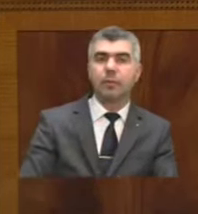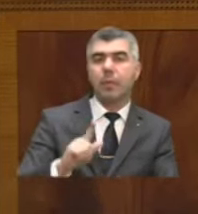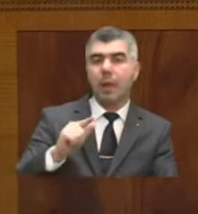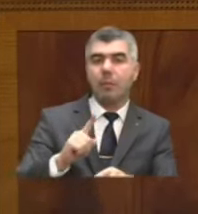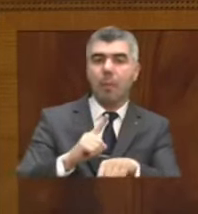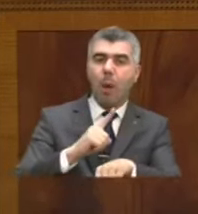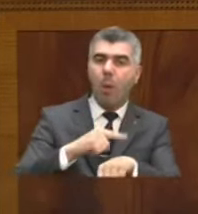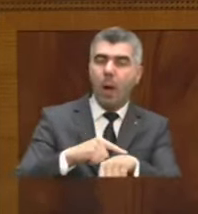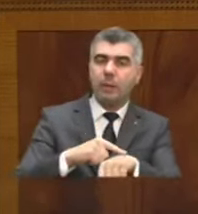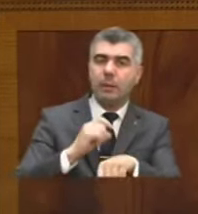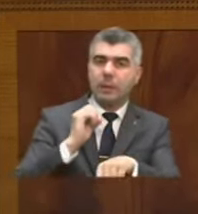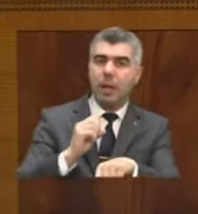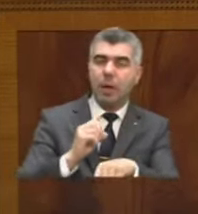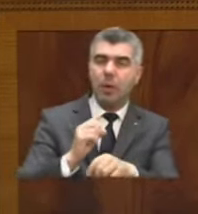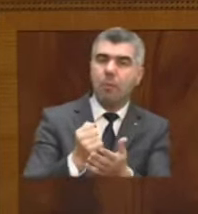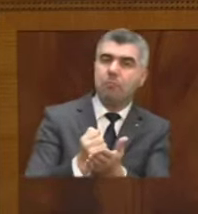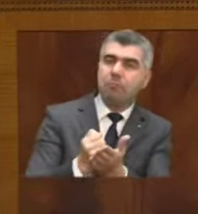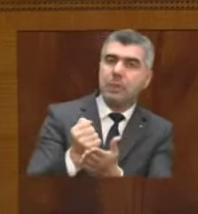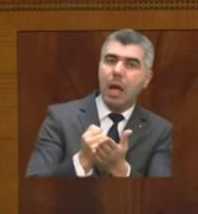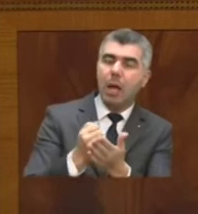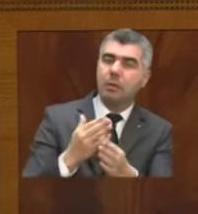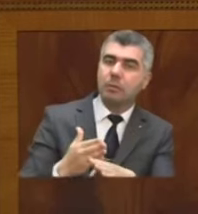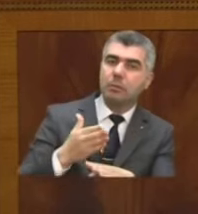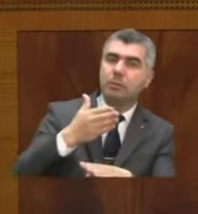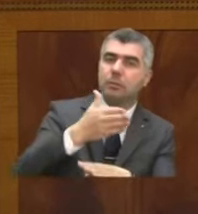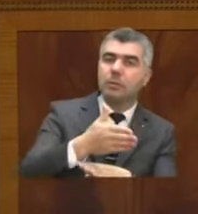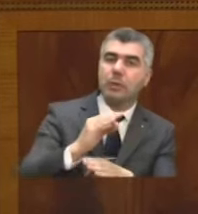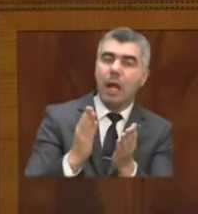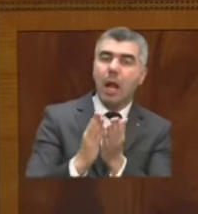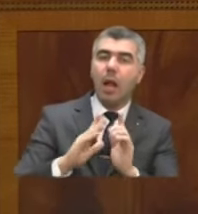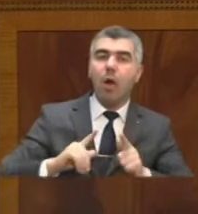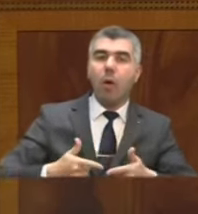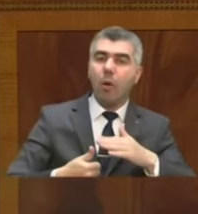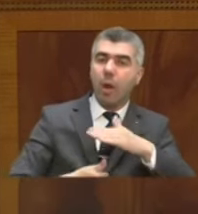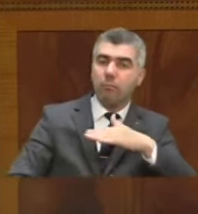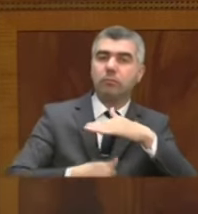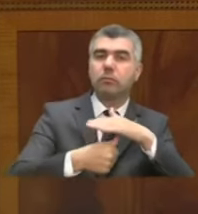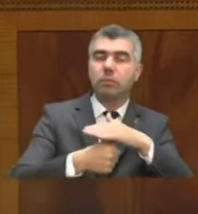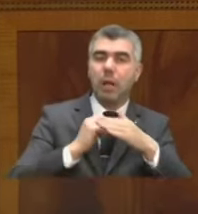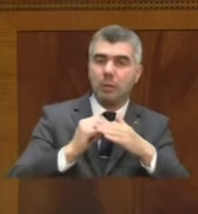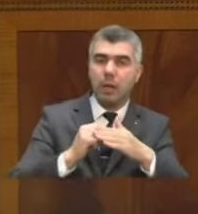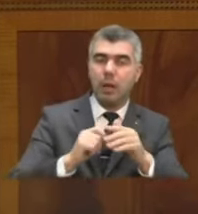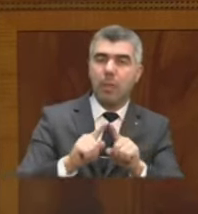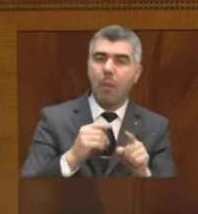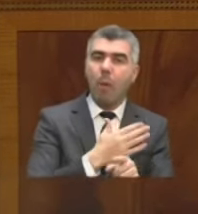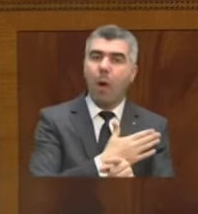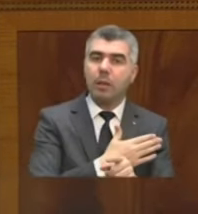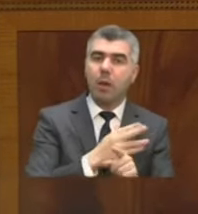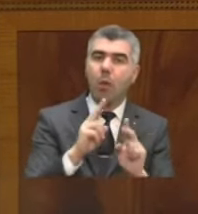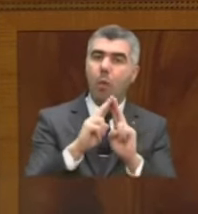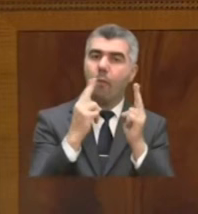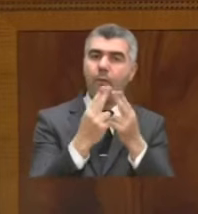تواريخ تنظيم مباريات ولوج المؤسسات والمعاهد العليا لا الوطنية ولا